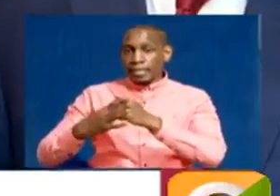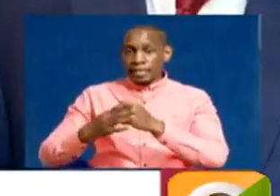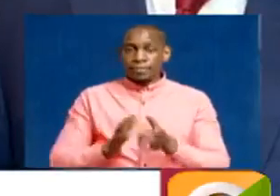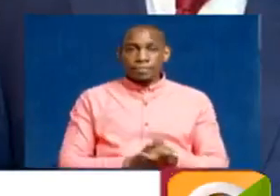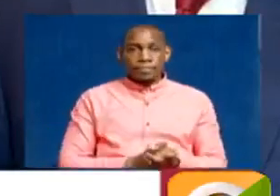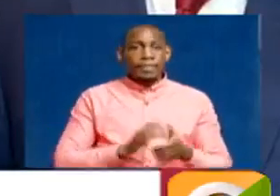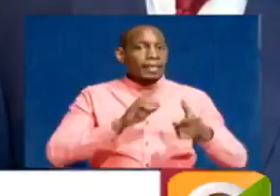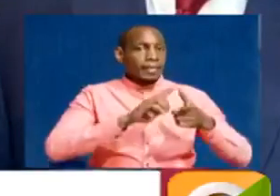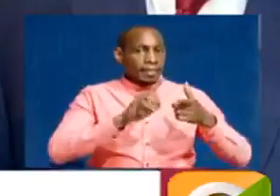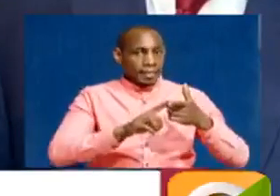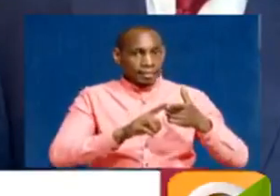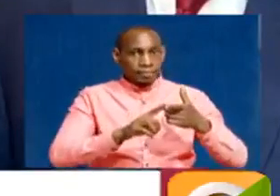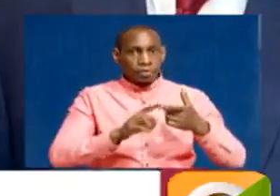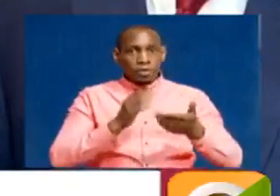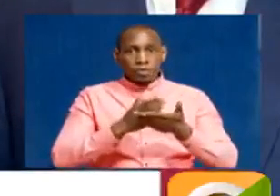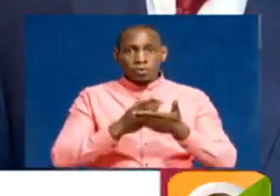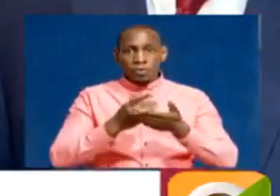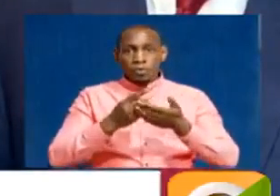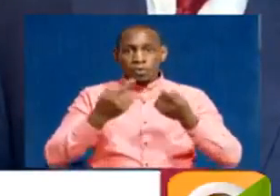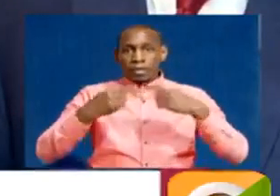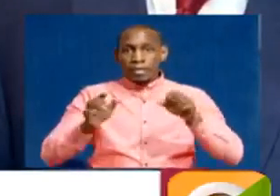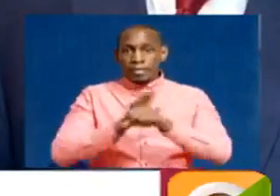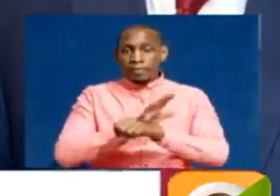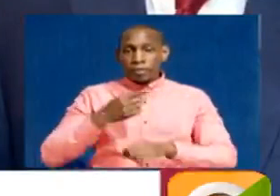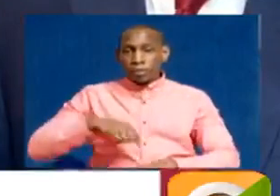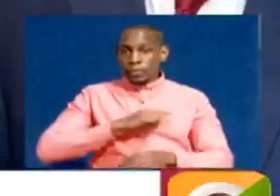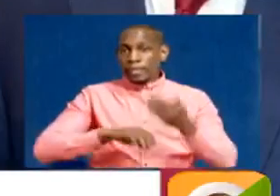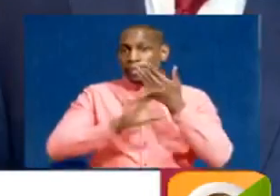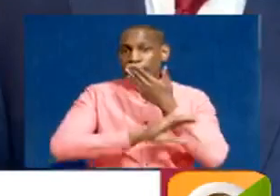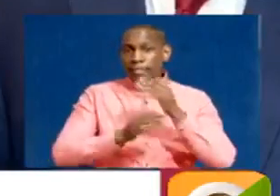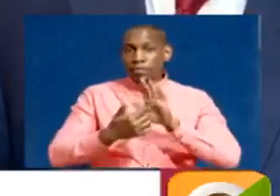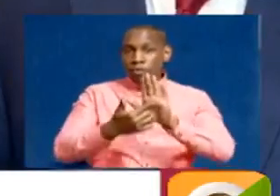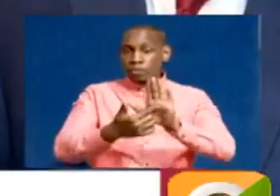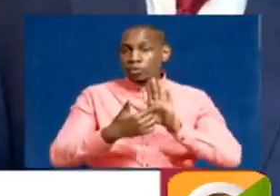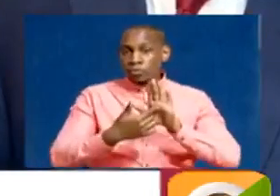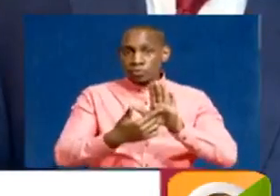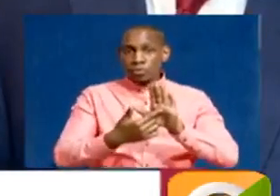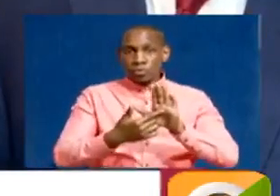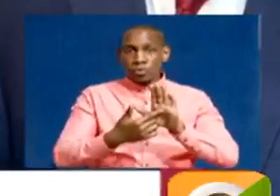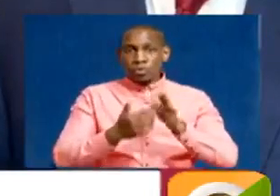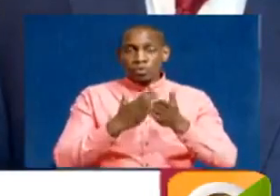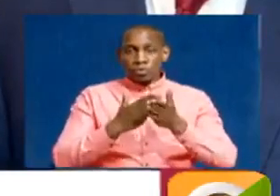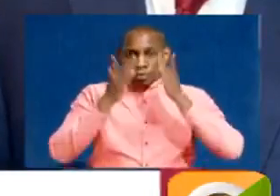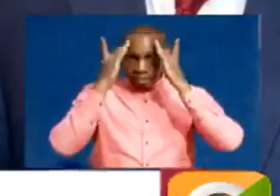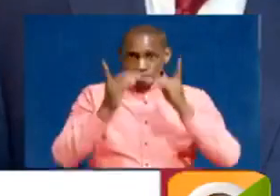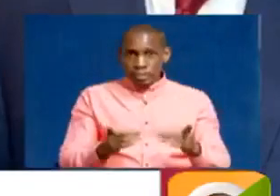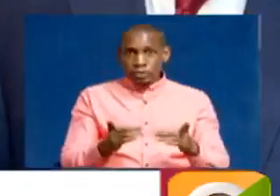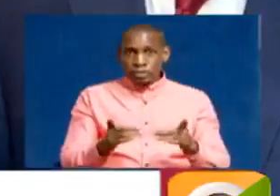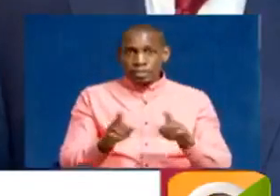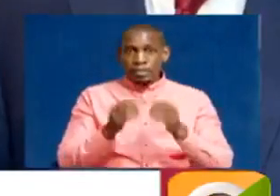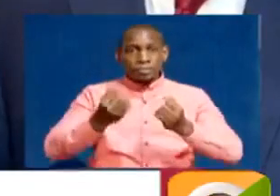1967-1969. Then, we ably and successfully as a country demonstrated our resolution